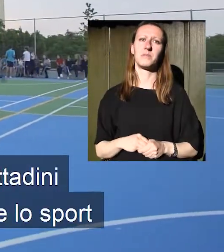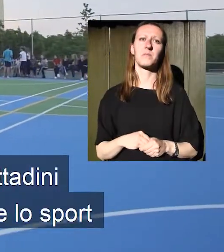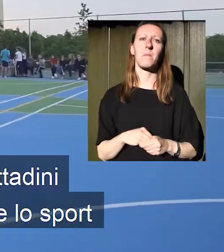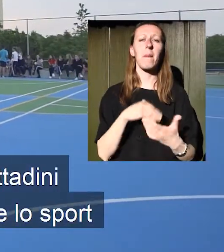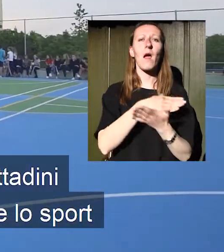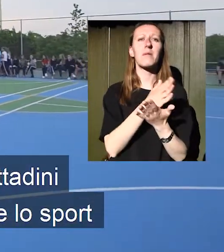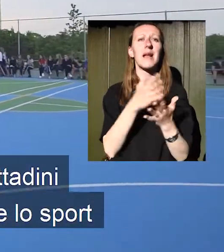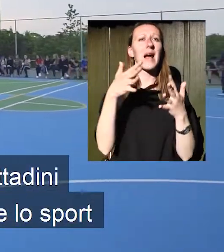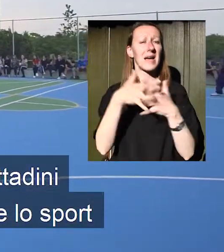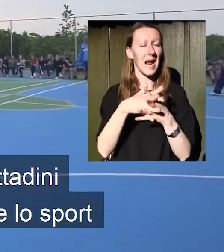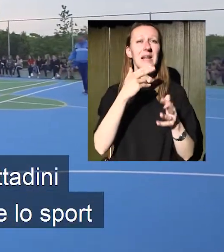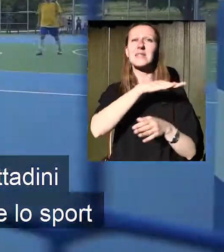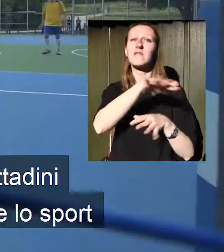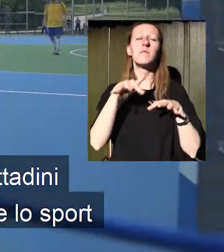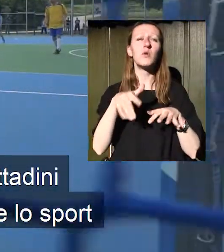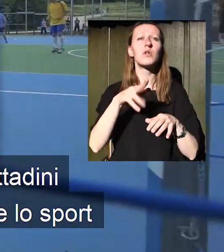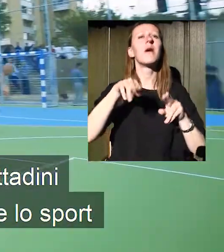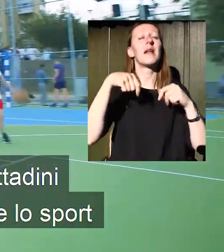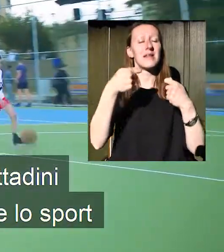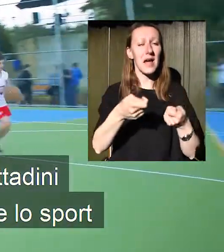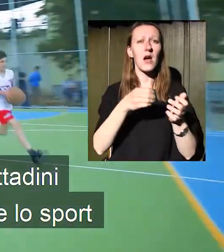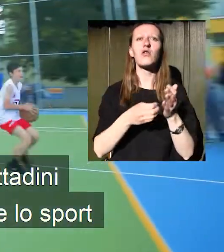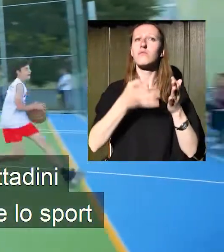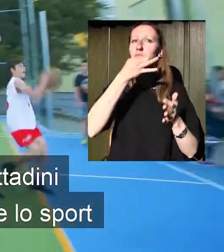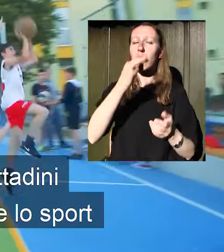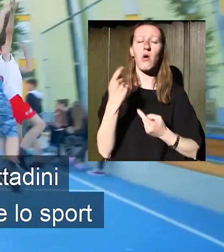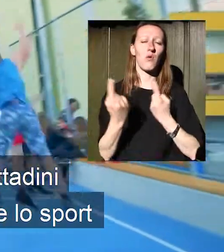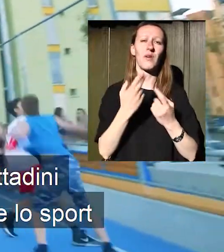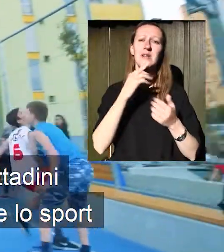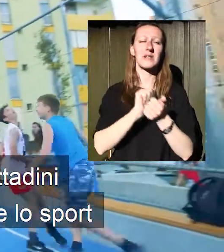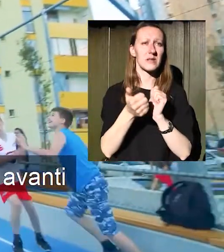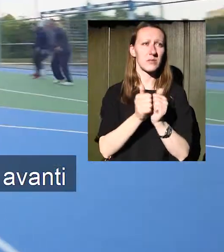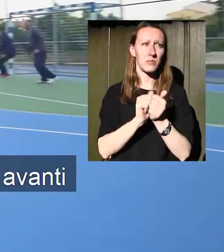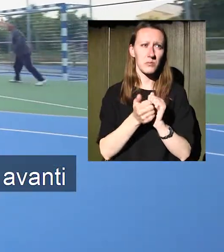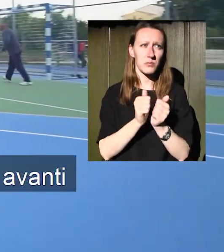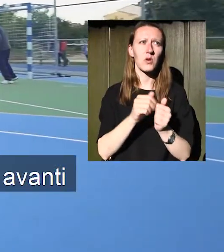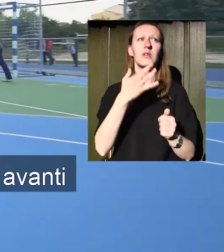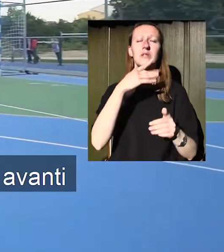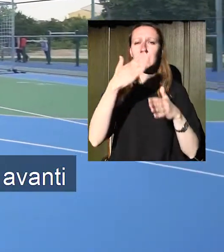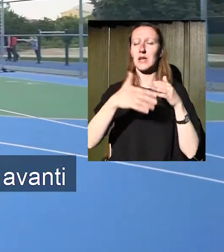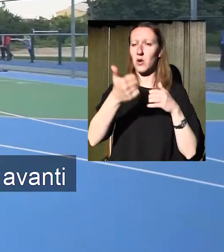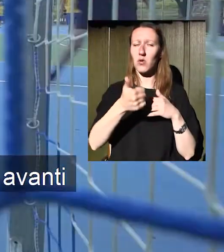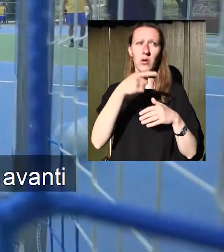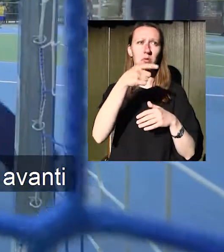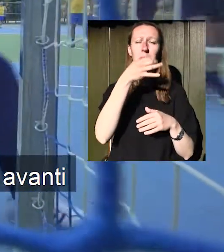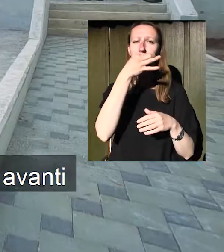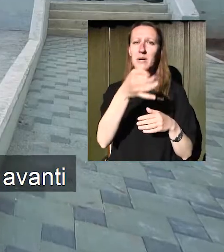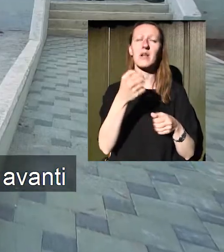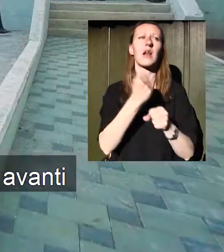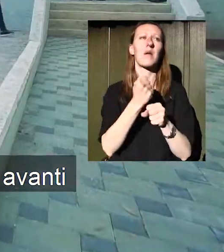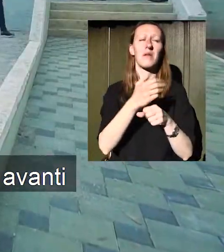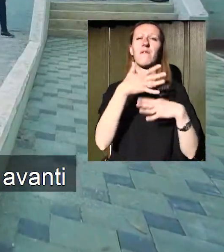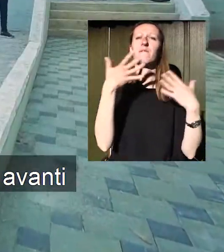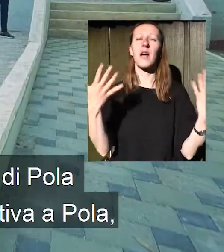Opredjeljenje grada je da svim sugrađanima omogući još bolje uvjete za rekreaciju i bavljenje sportom, te je zadnjih godina po tom pitanju učinjen